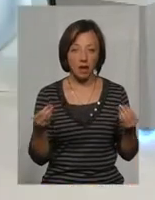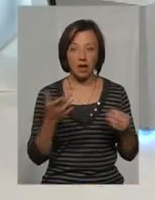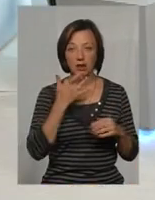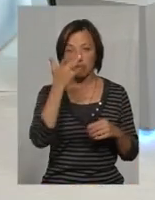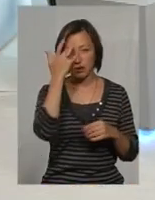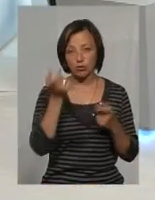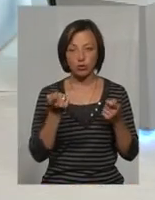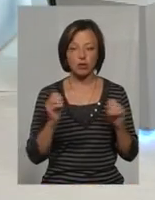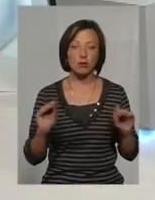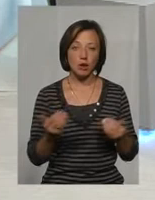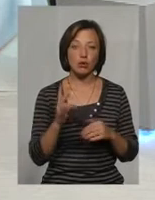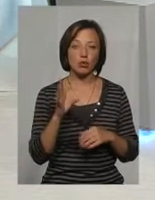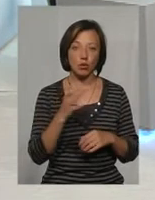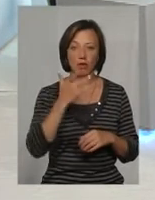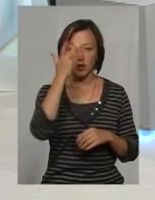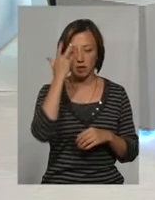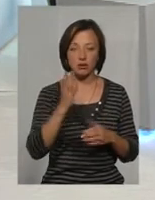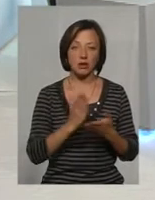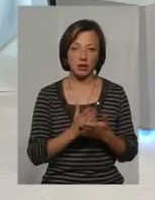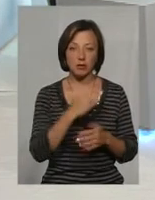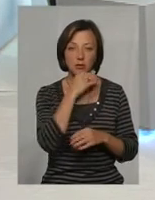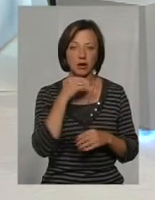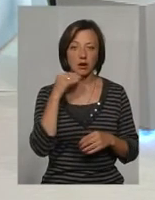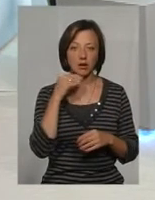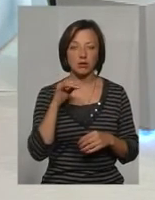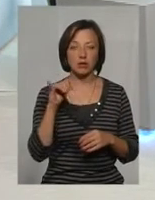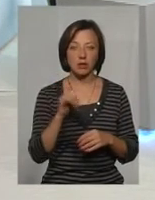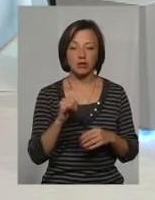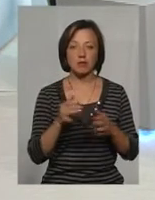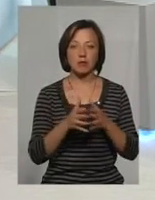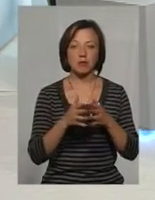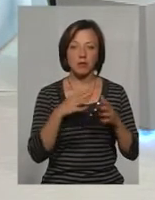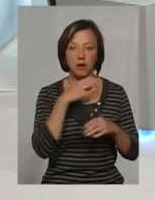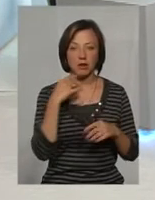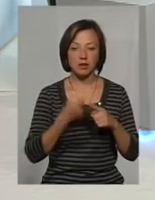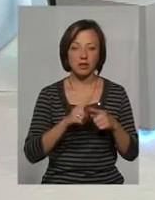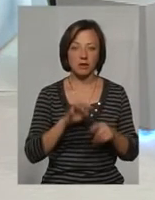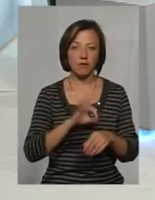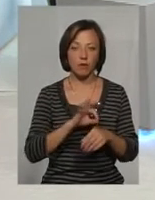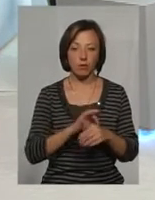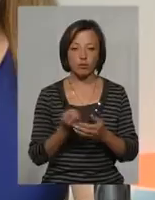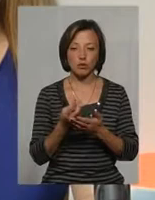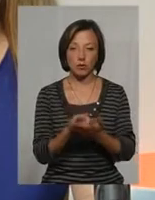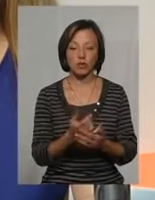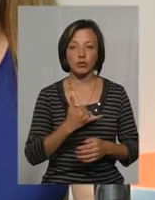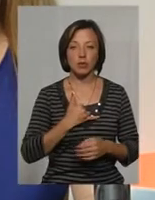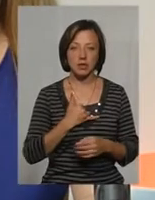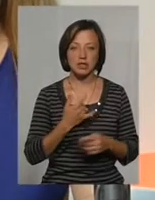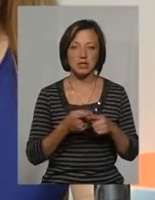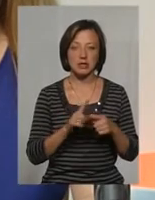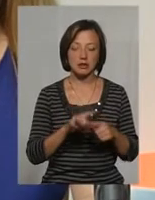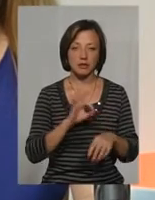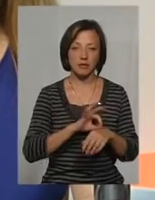Влітку трошки менше, але влітку не спадає. Є дуже багато і йде дуже багато цих хворих, які поступають до нас іменно з